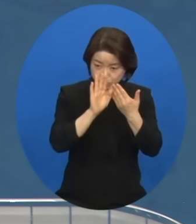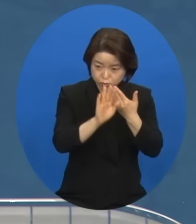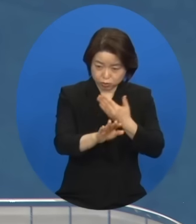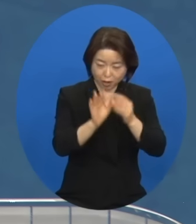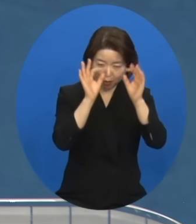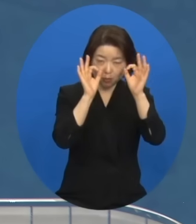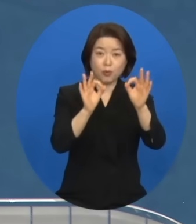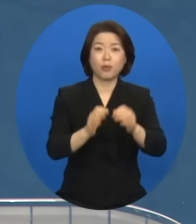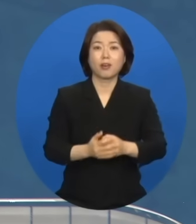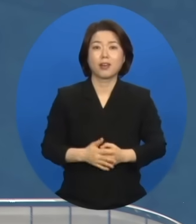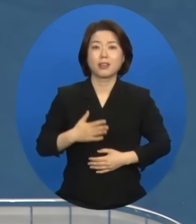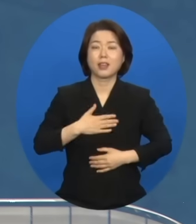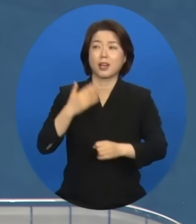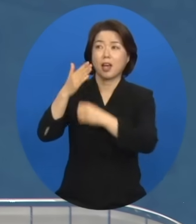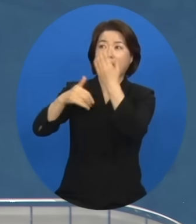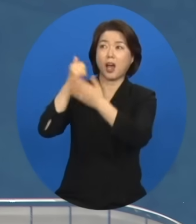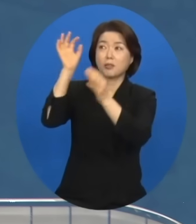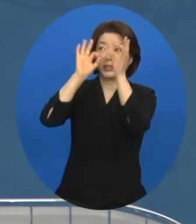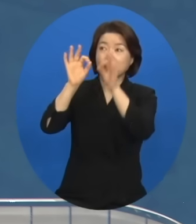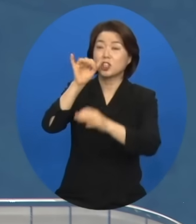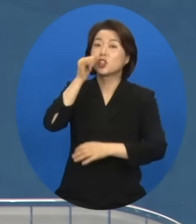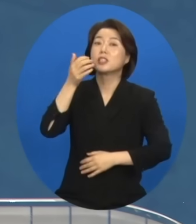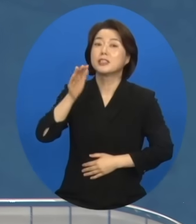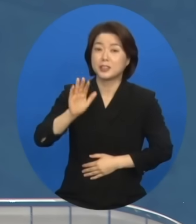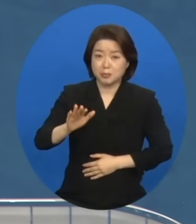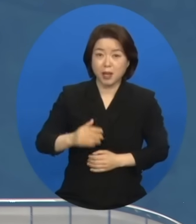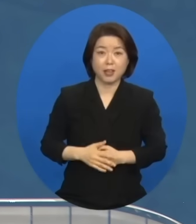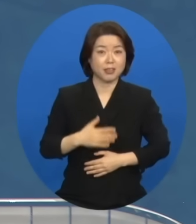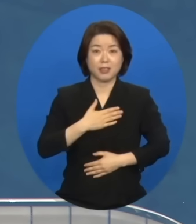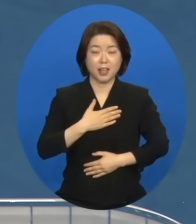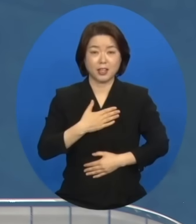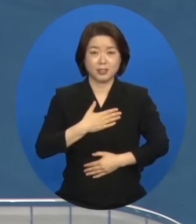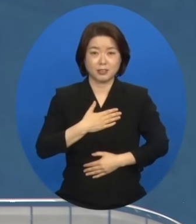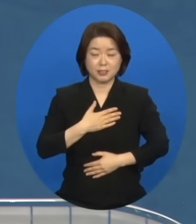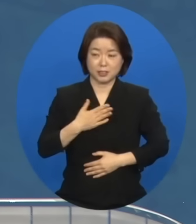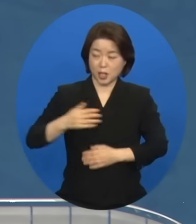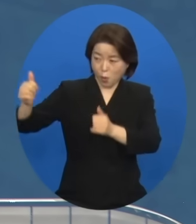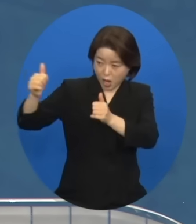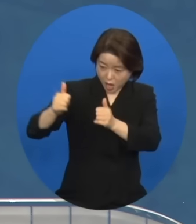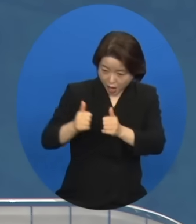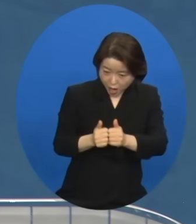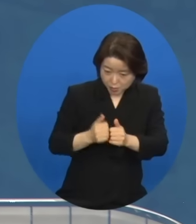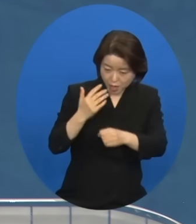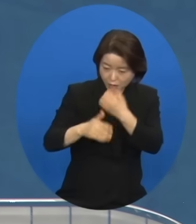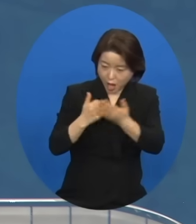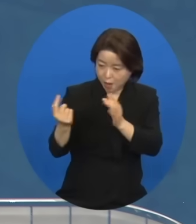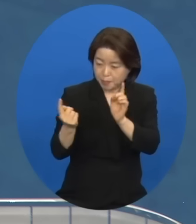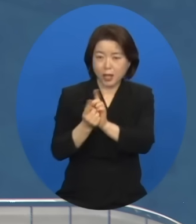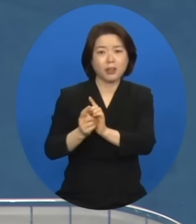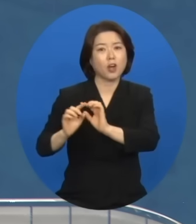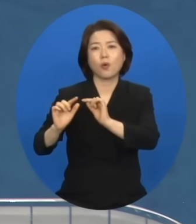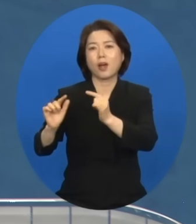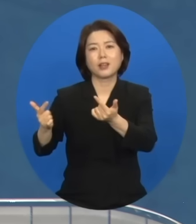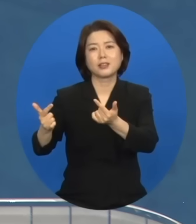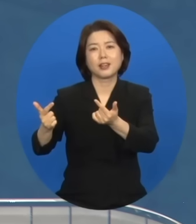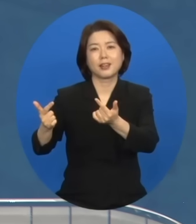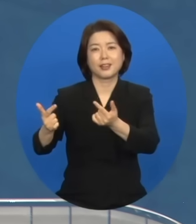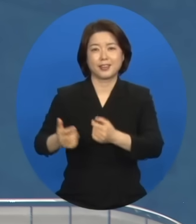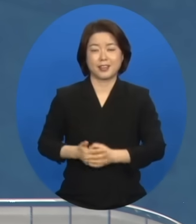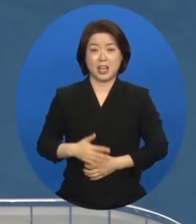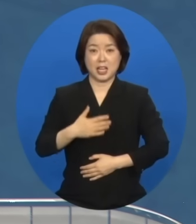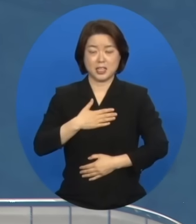제가 하나님을 찾았지만 저는 저와 함께 하신 하나님을 만날 수가 없었습니다. 그것이